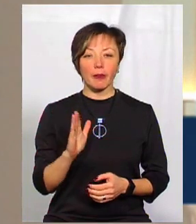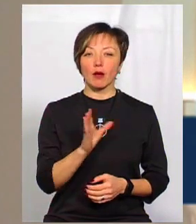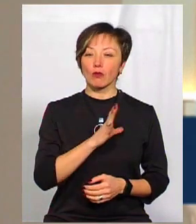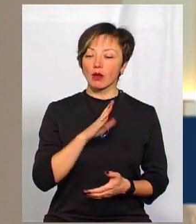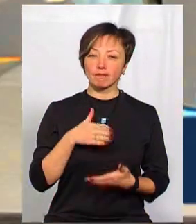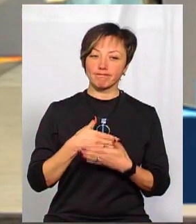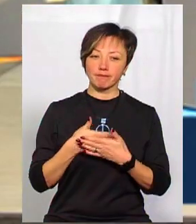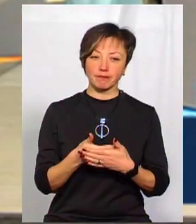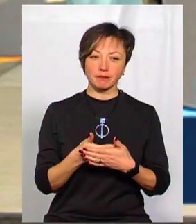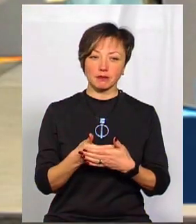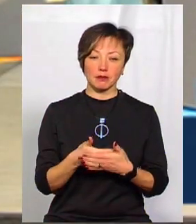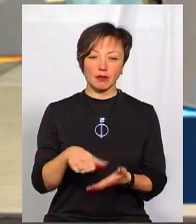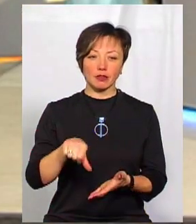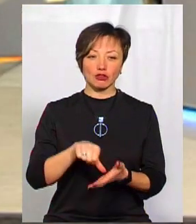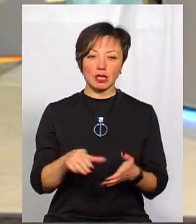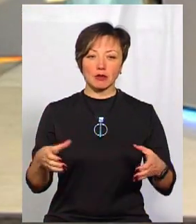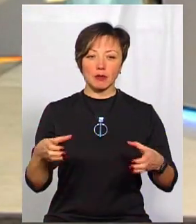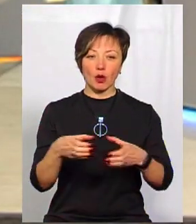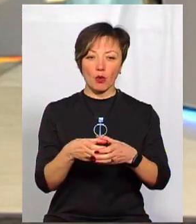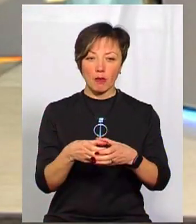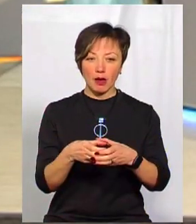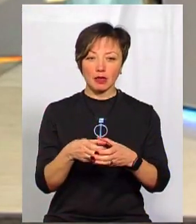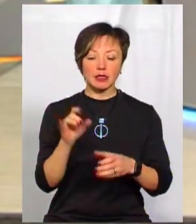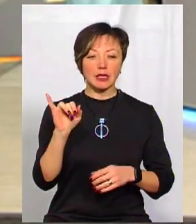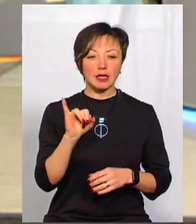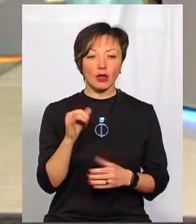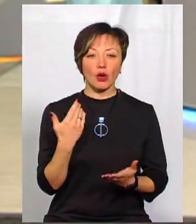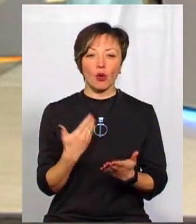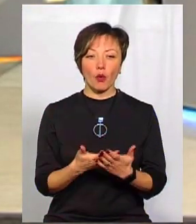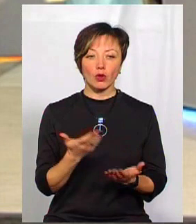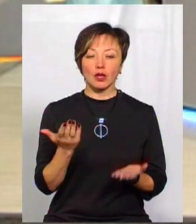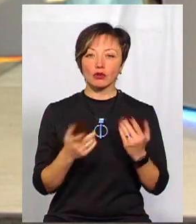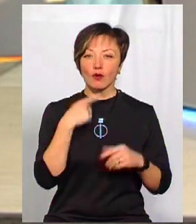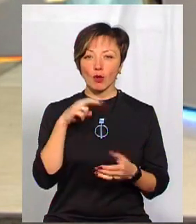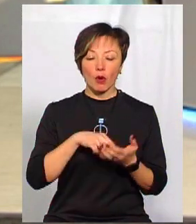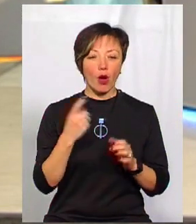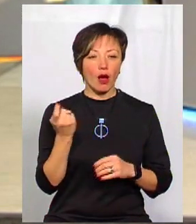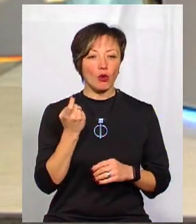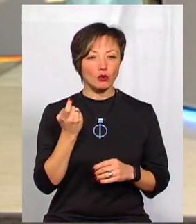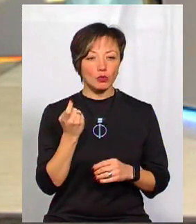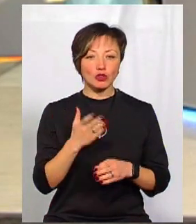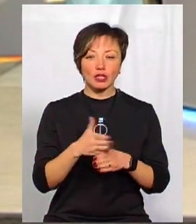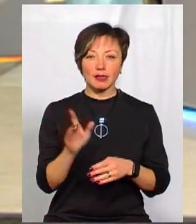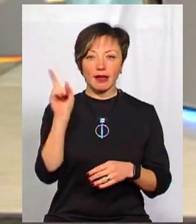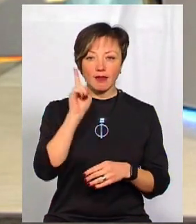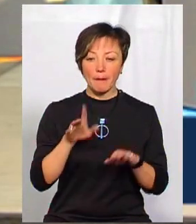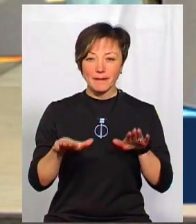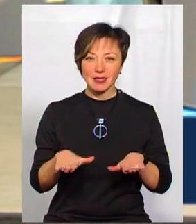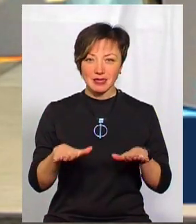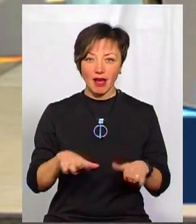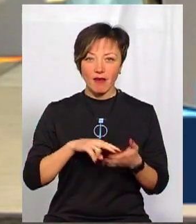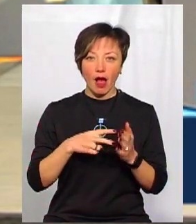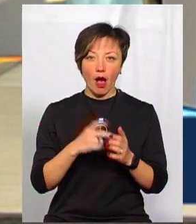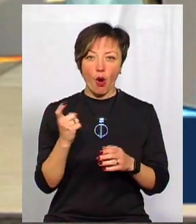досить активними членами громади. І от, якщо говорити про економіку, частка євреїв у місцевій економіці була